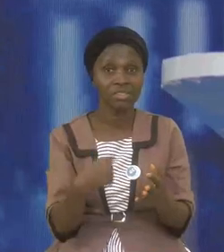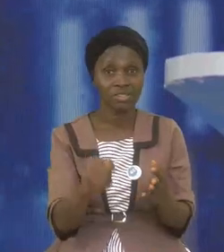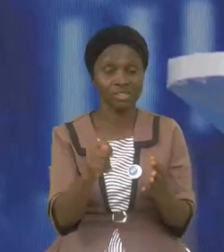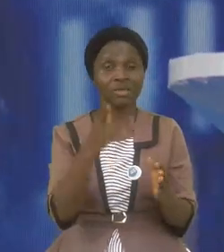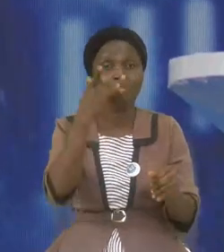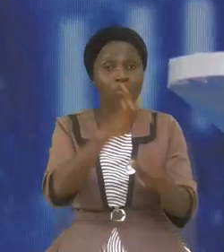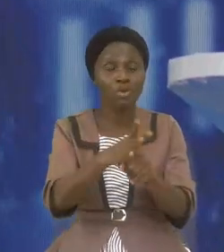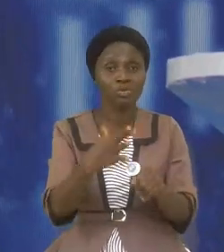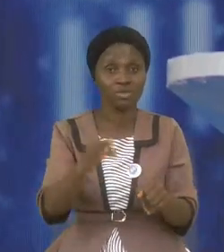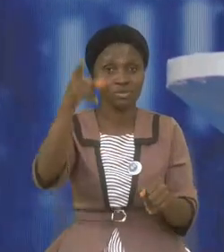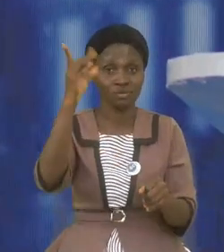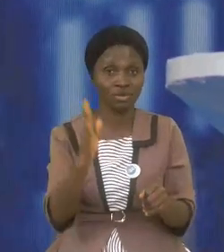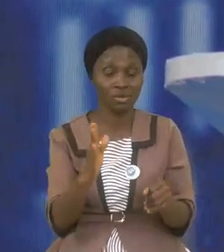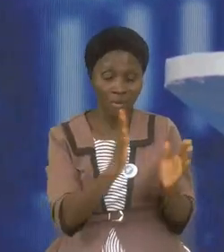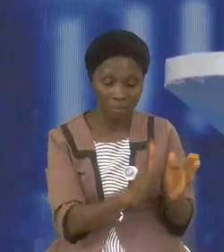famille, dans ta vie.